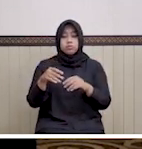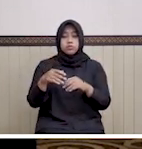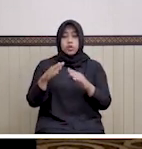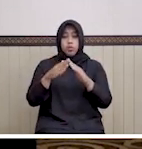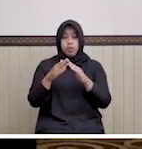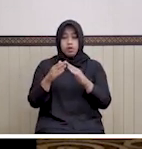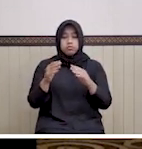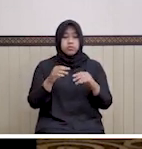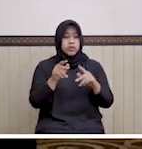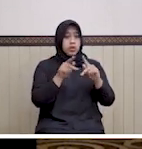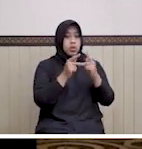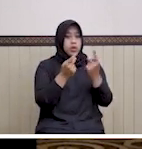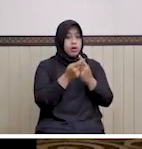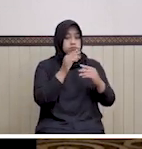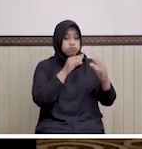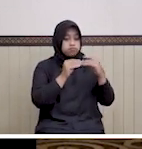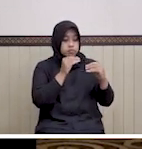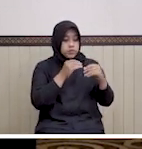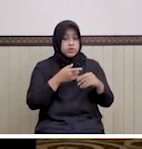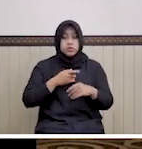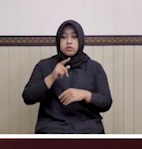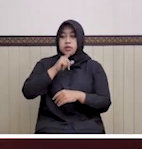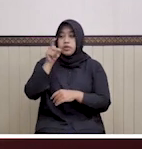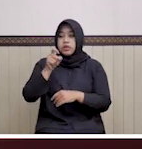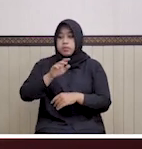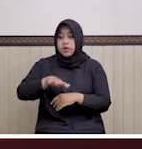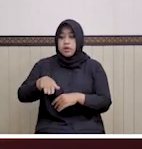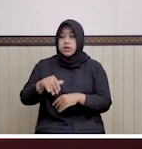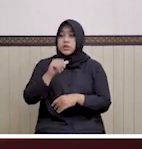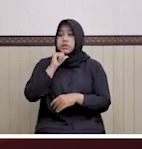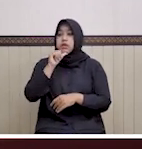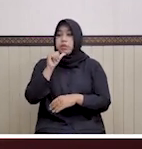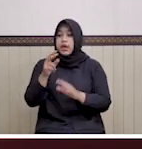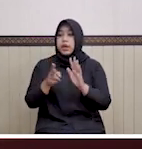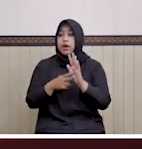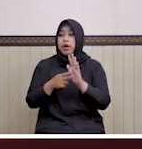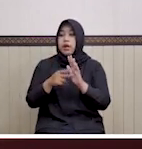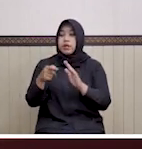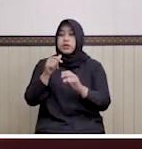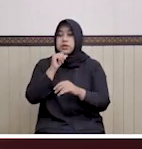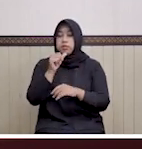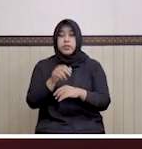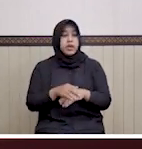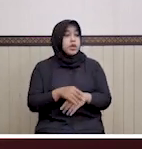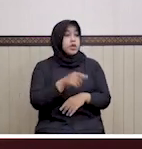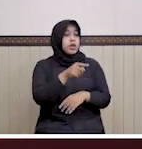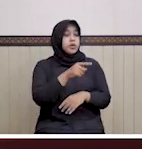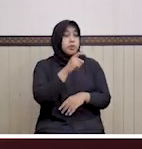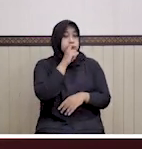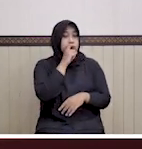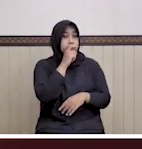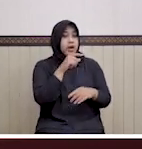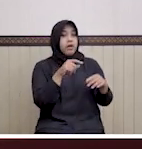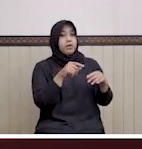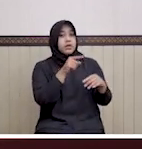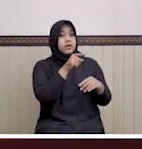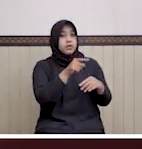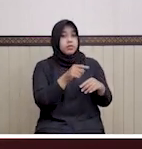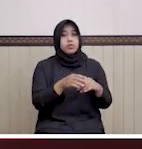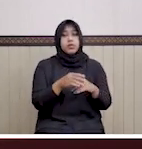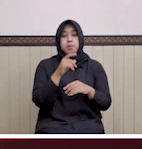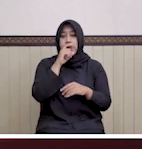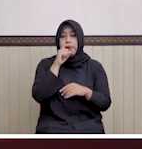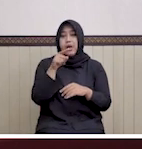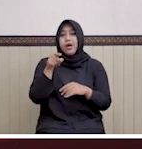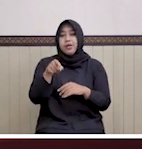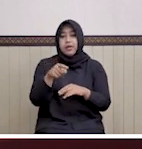sama adik saya siapa yang nakalin gitu itu mas Kakak ini dan dia